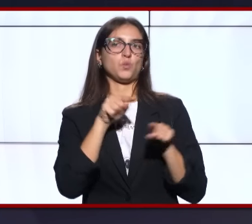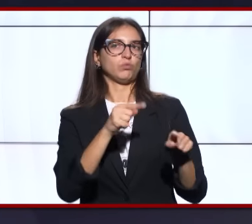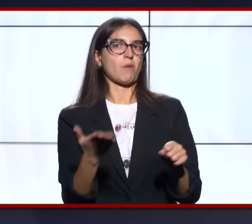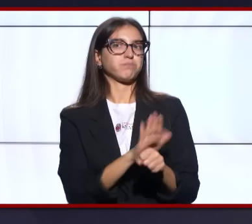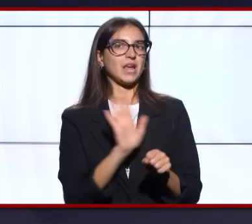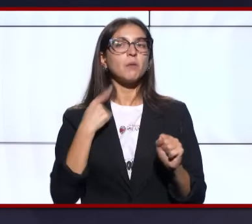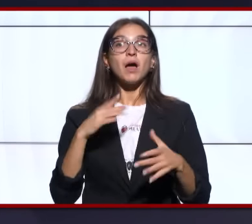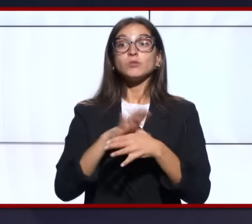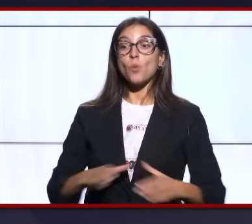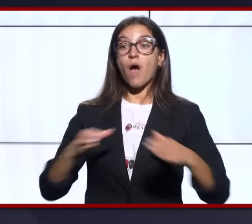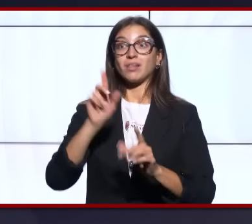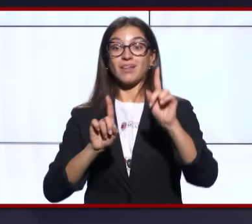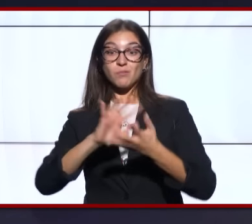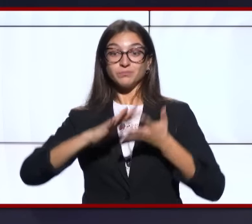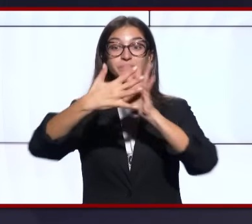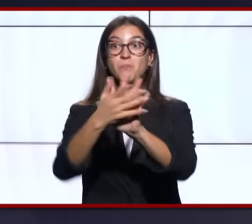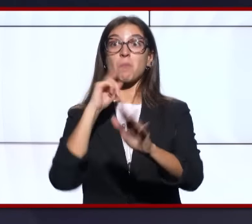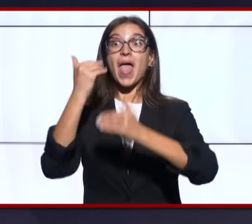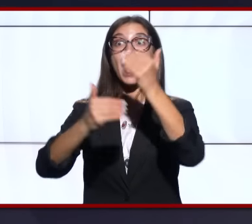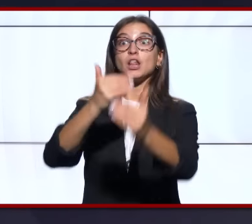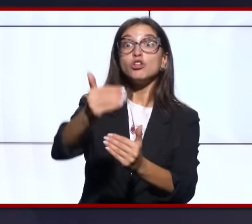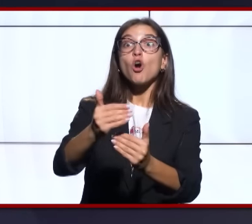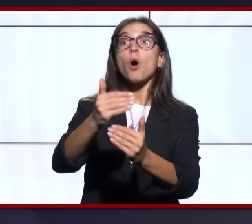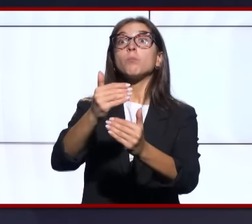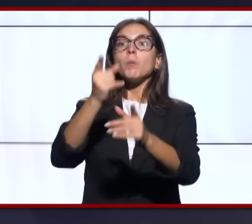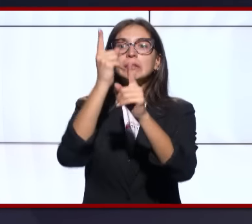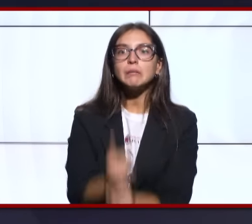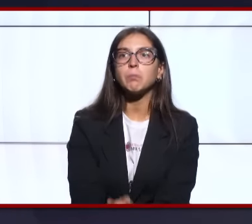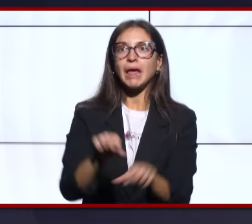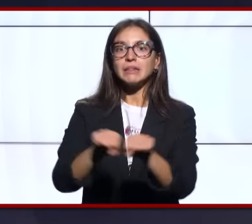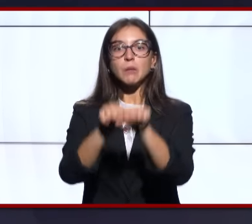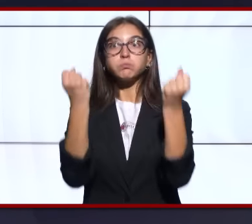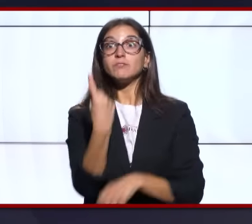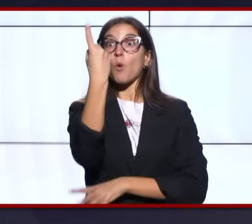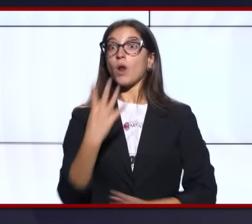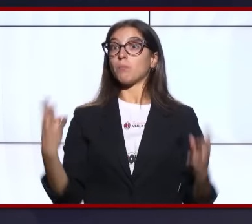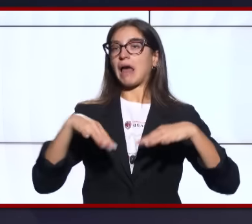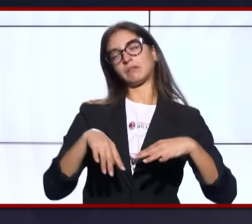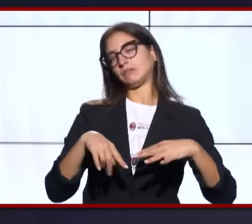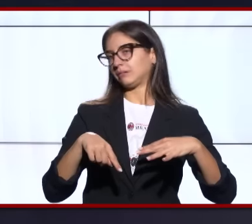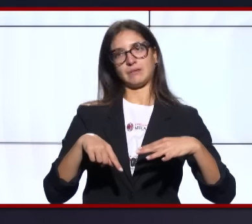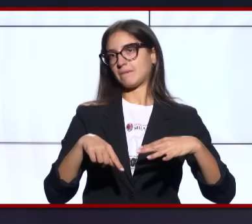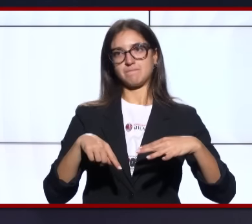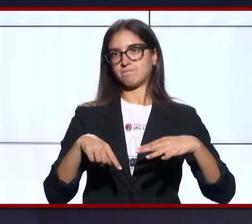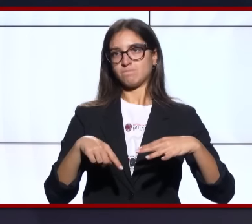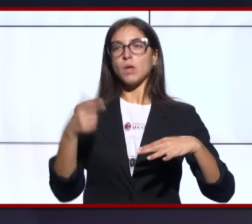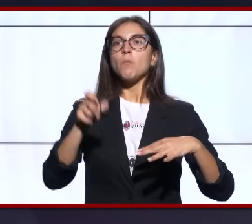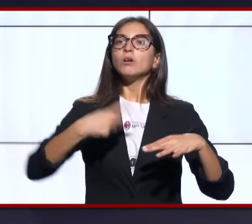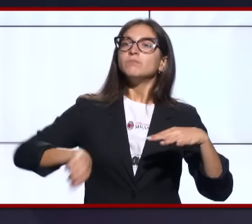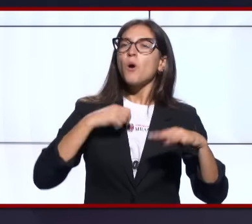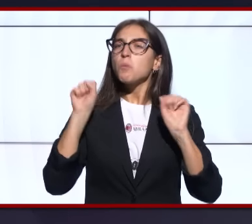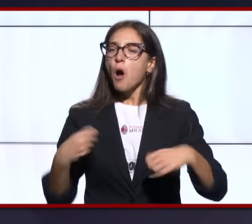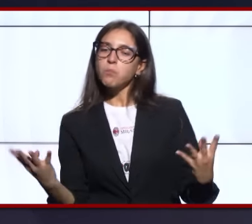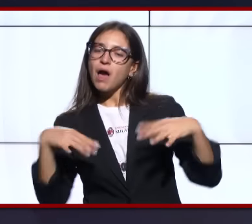squadra No non sta dipendente una partita perché si possiamo fare una